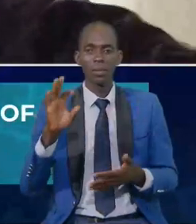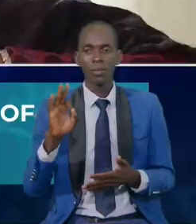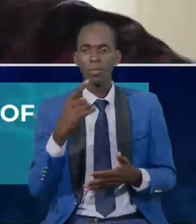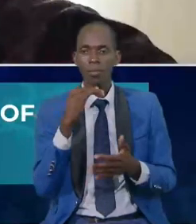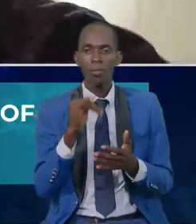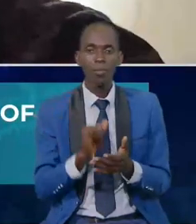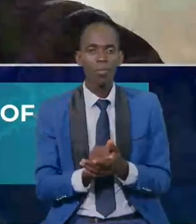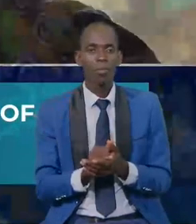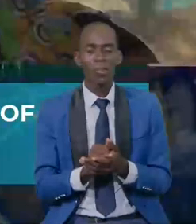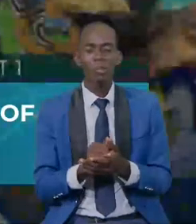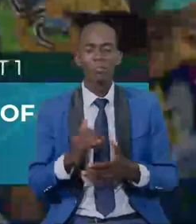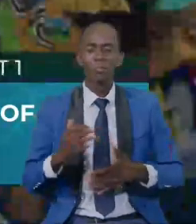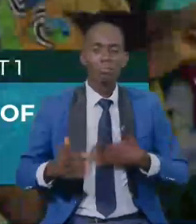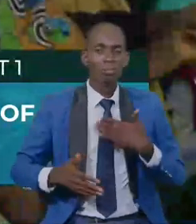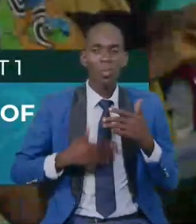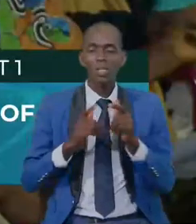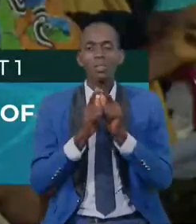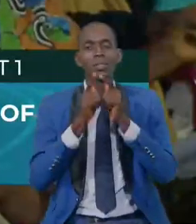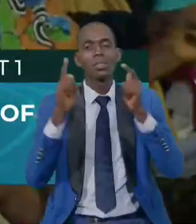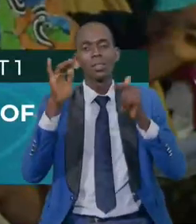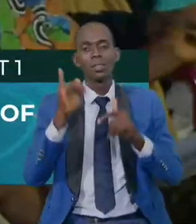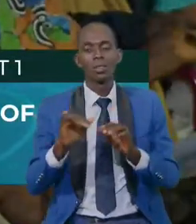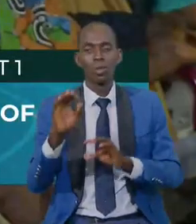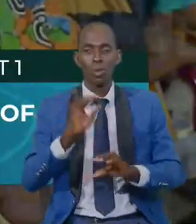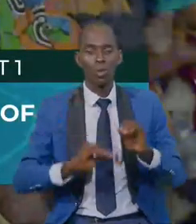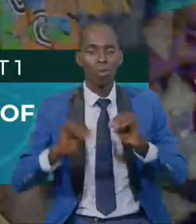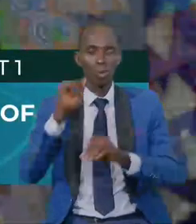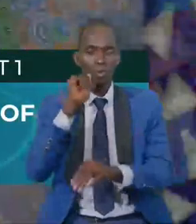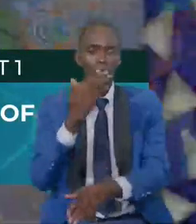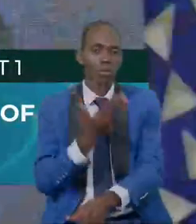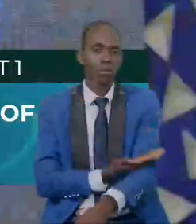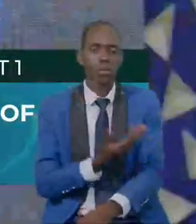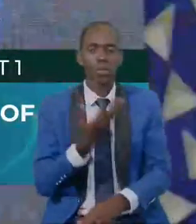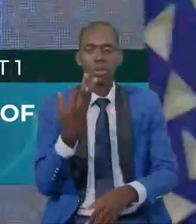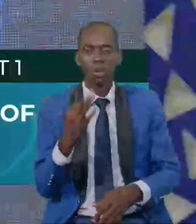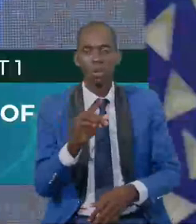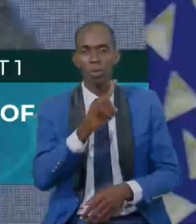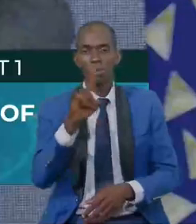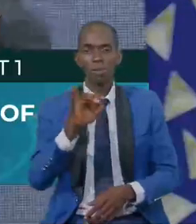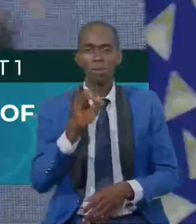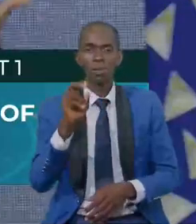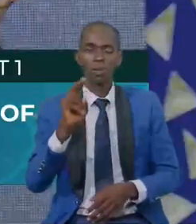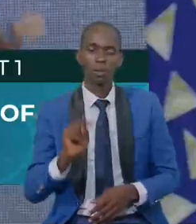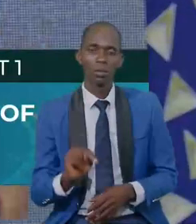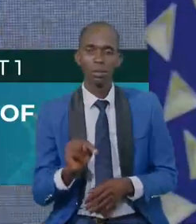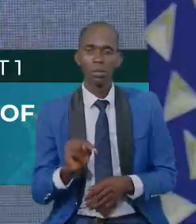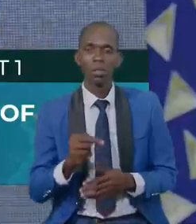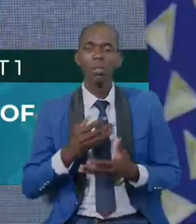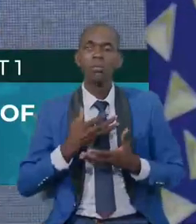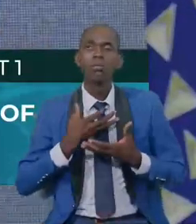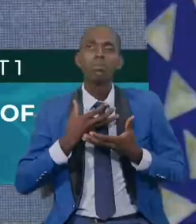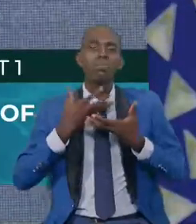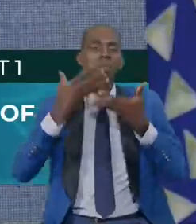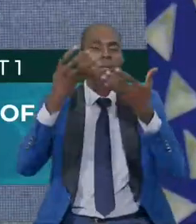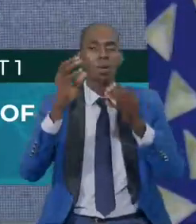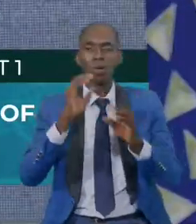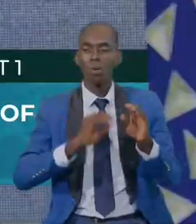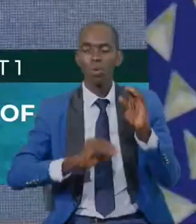Rejoice greatly, O daughter of Zion. Zacharie 9:9. Sois transporté d'allégresse, fille de Sion. Daughter